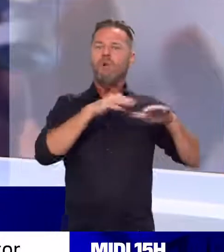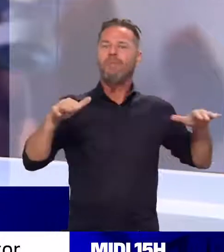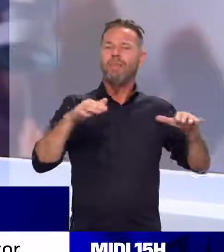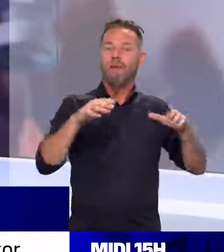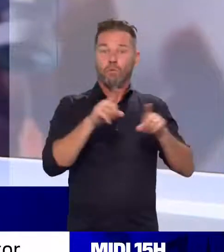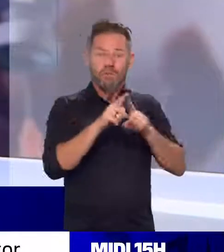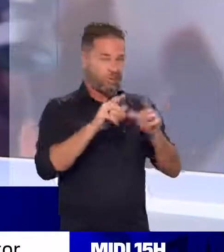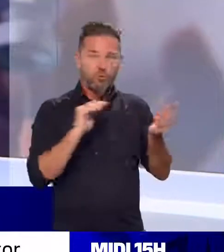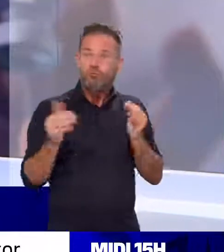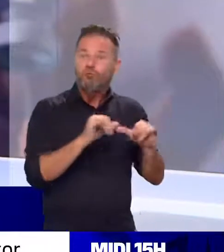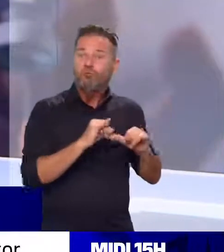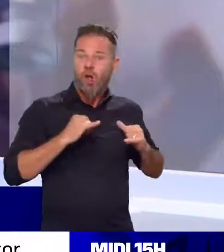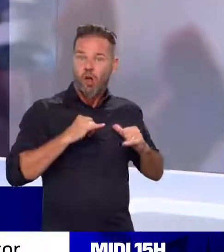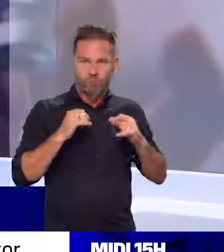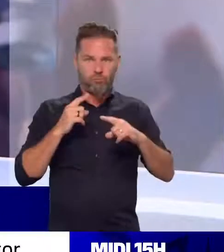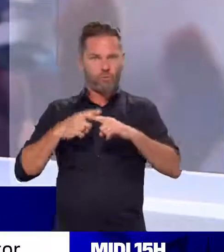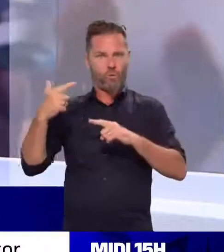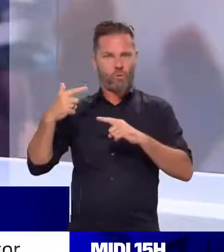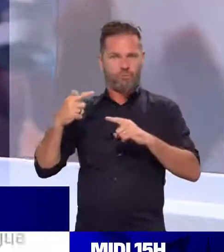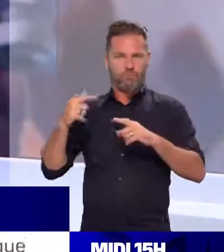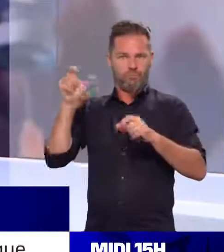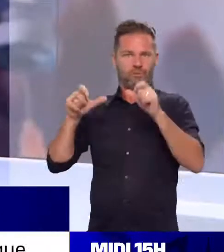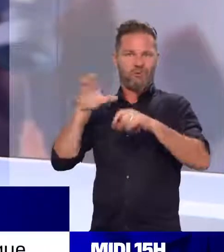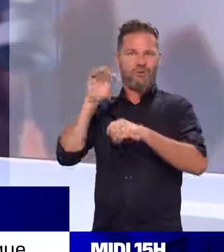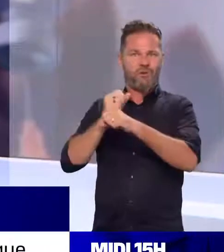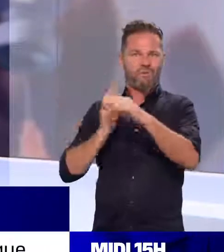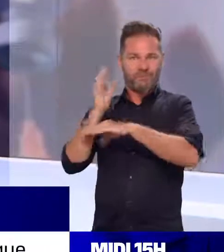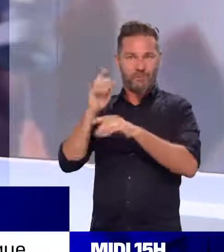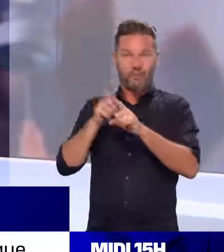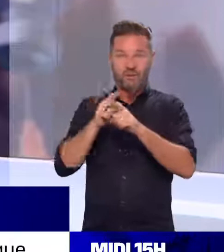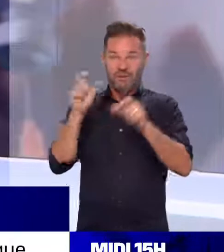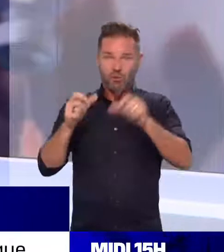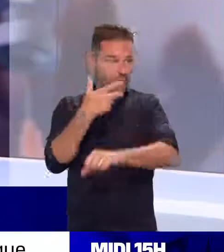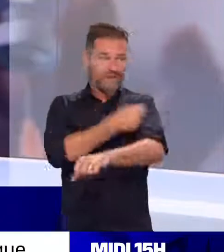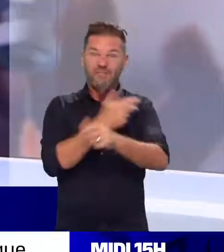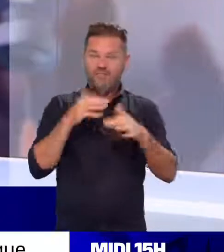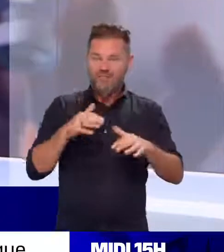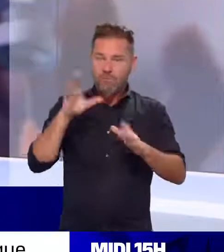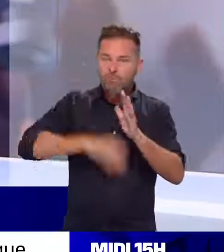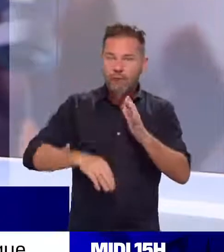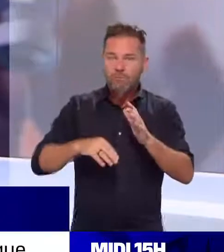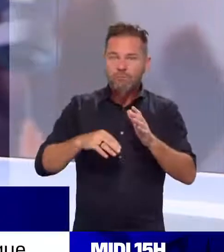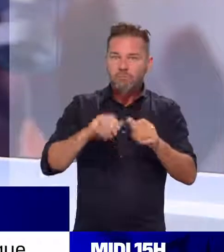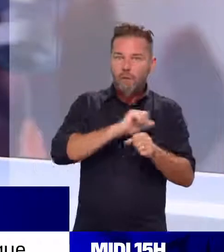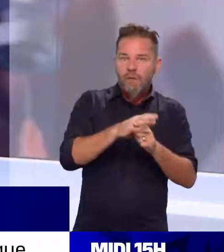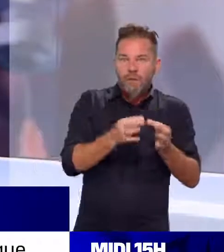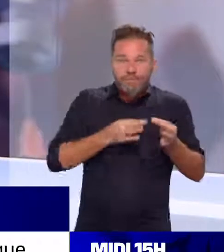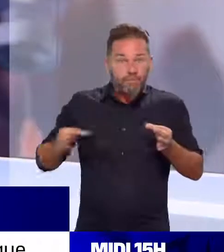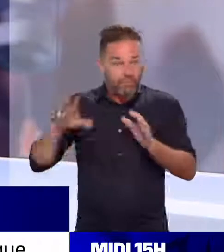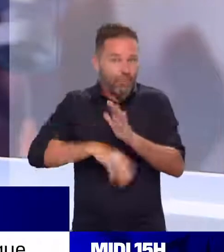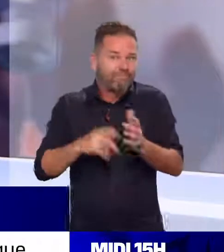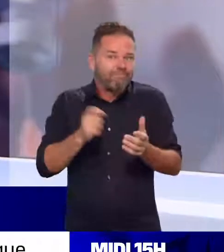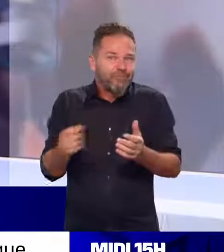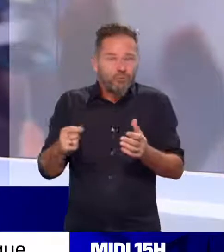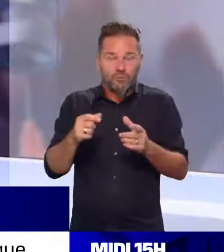Il semble donc que les populations les plus vaccinées sont aussi celles qui sont les moins contaminées, les personnes donc les plus âgées et qui ont été vaccinées, vous le disiez, le